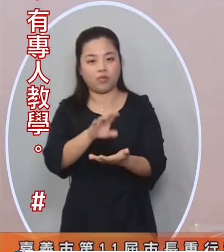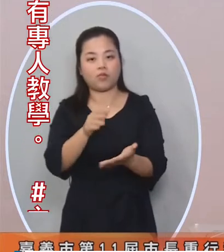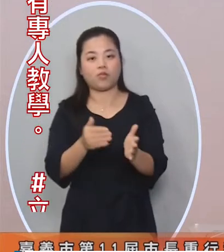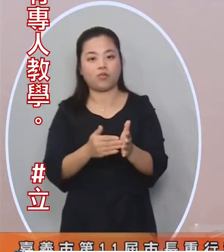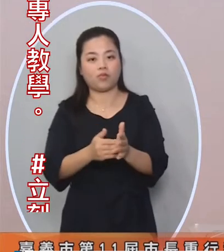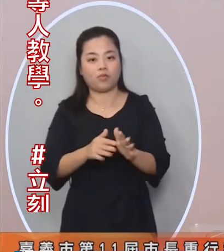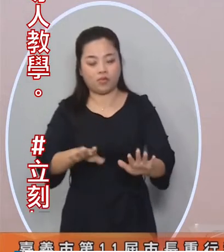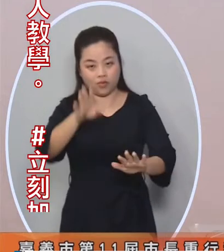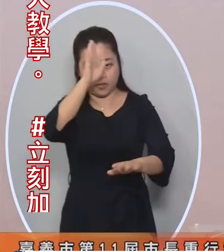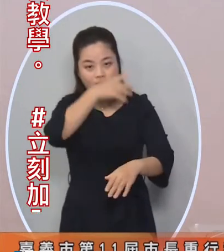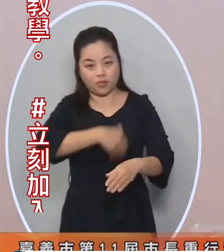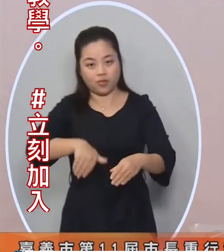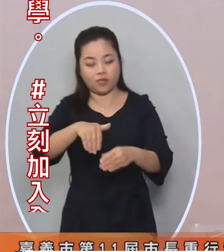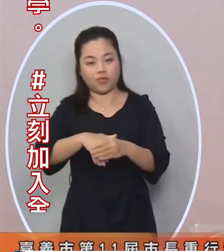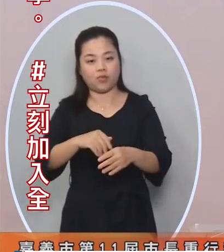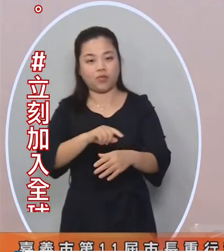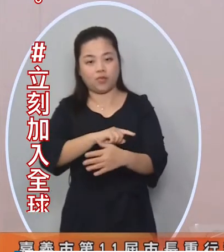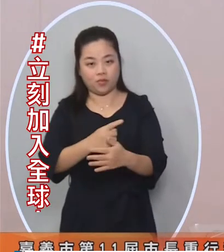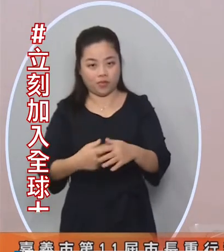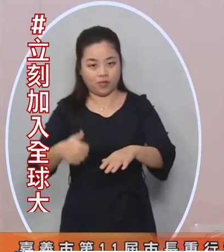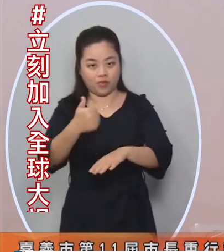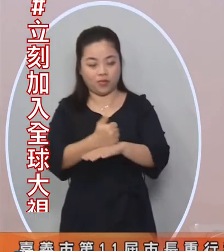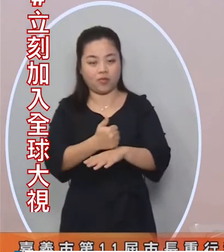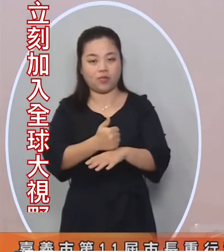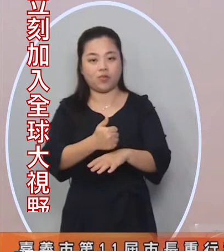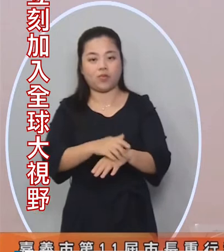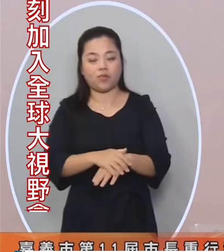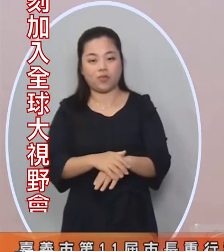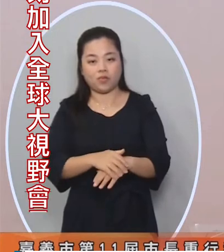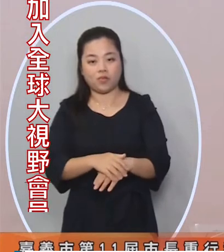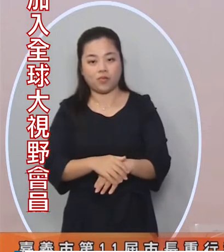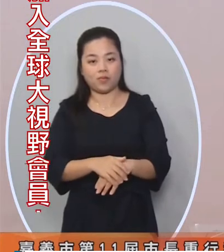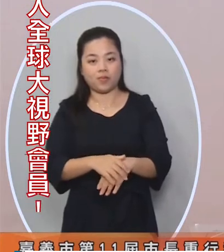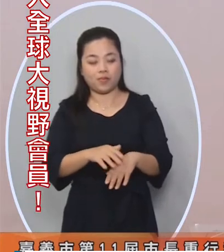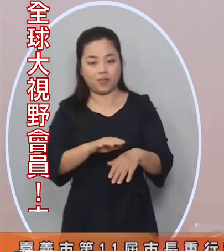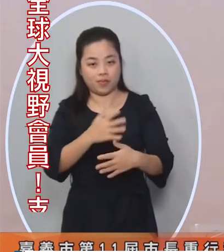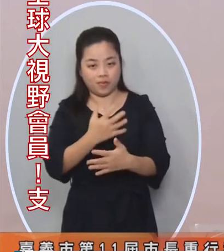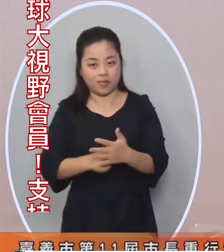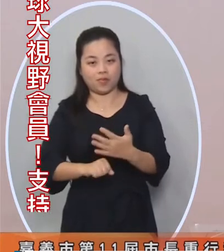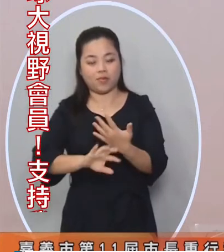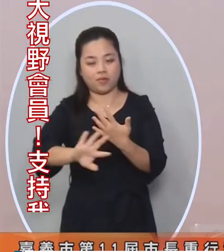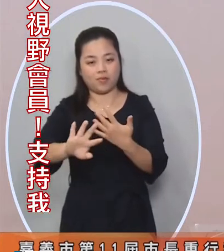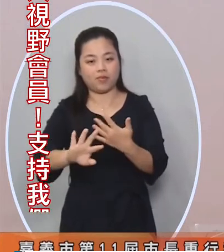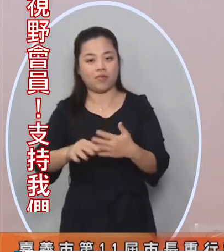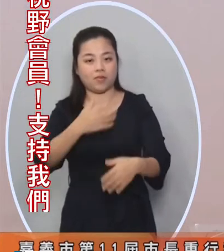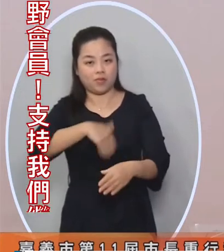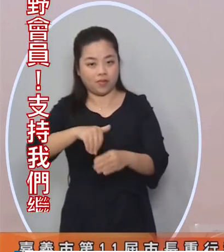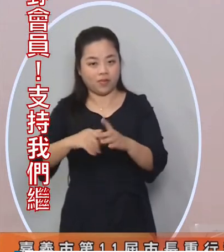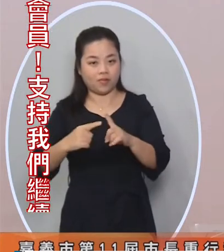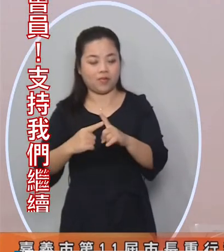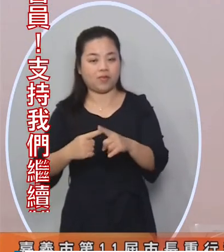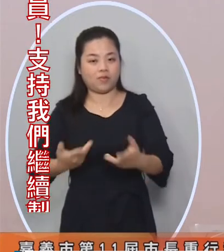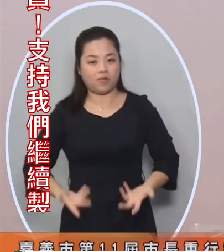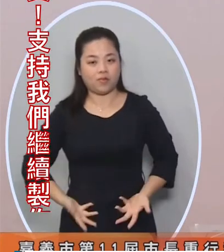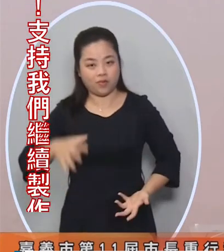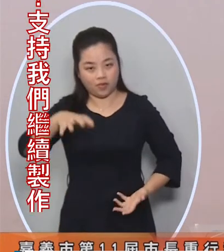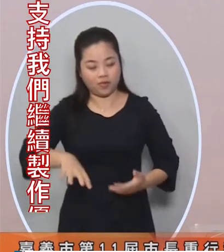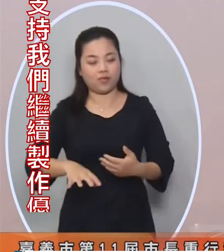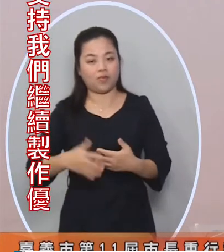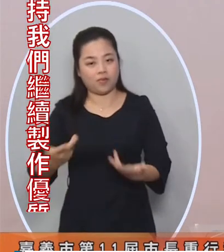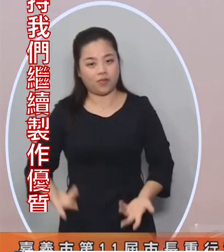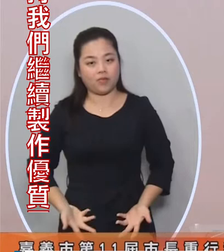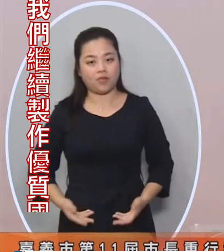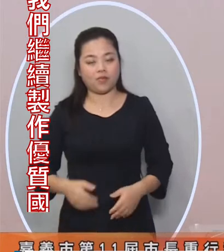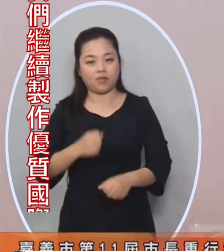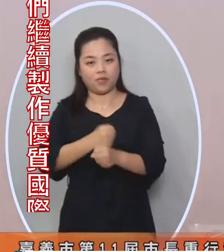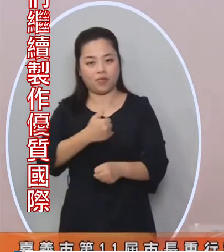毕。现在请发言顺序第一位候选人留在现场等候，那其余候选人请先行离席至休息区，工作人员